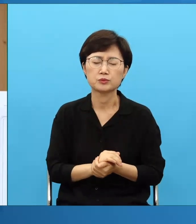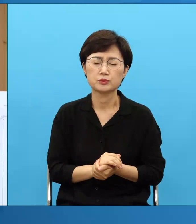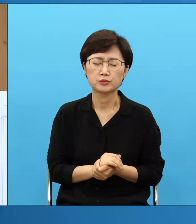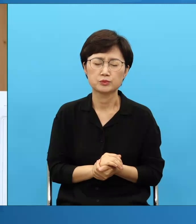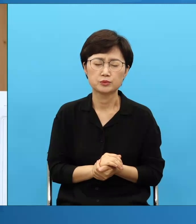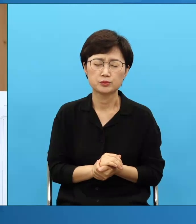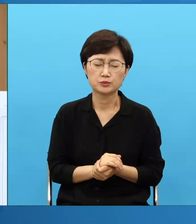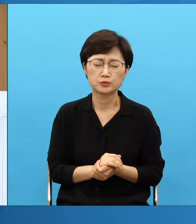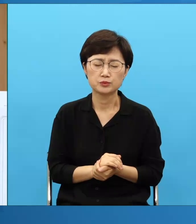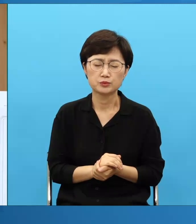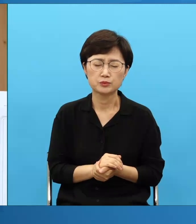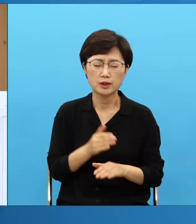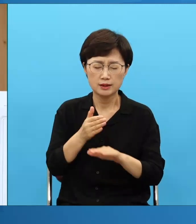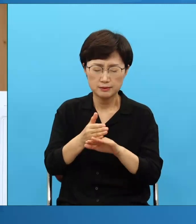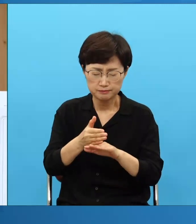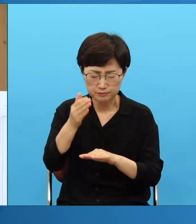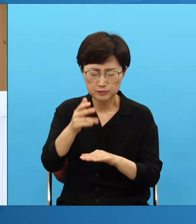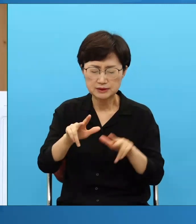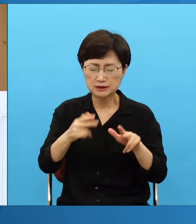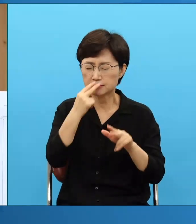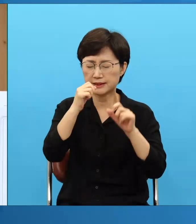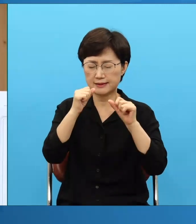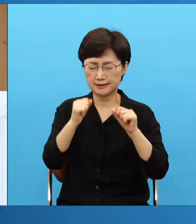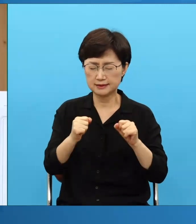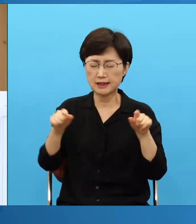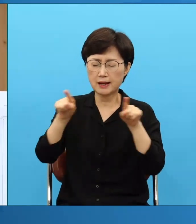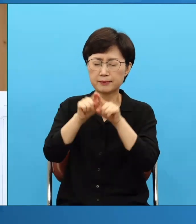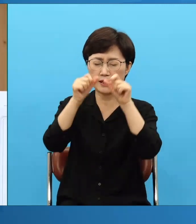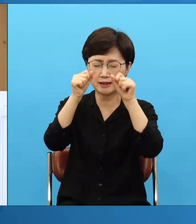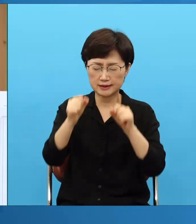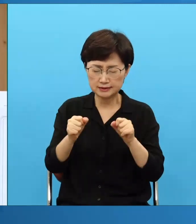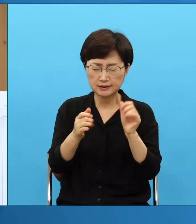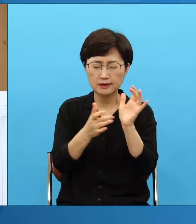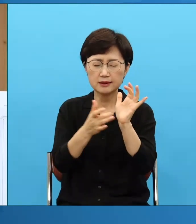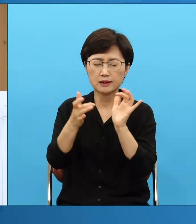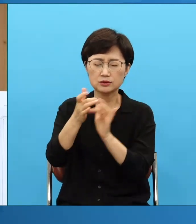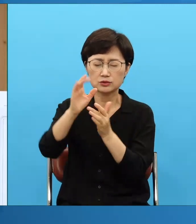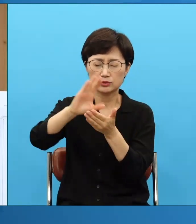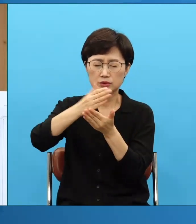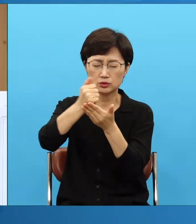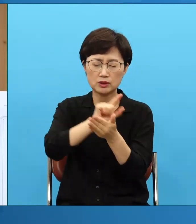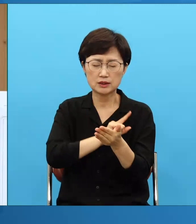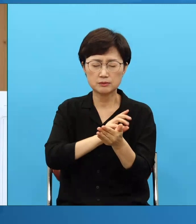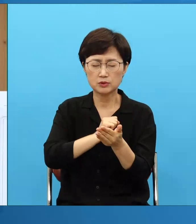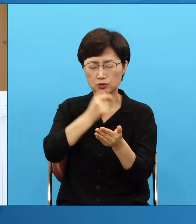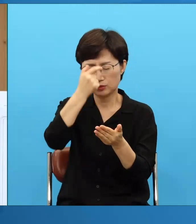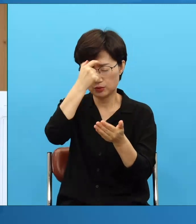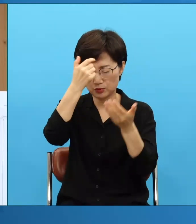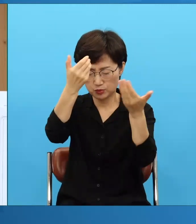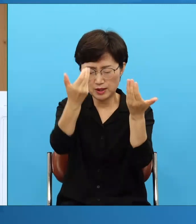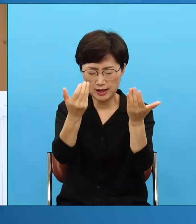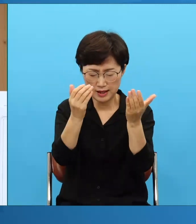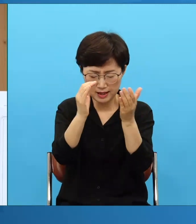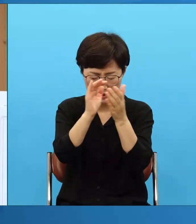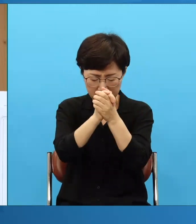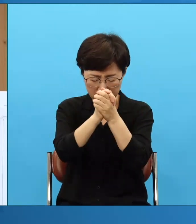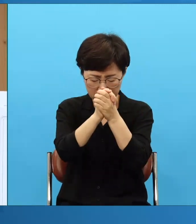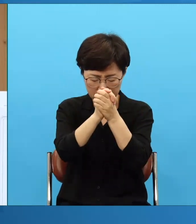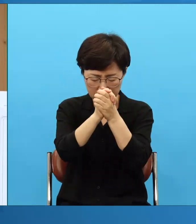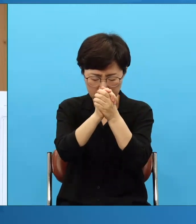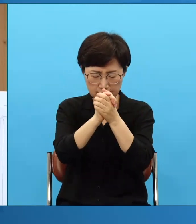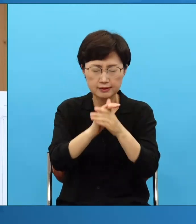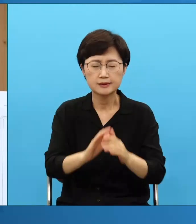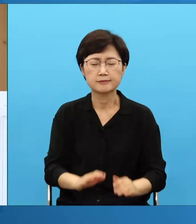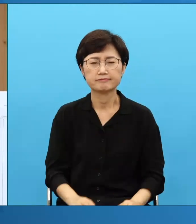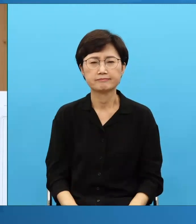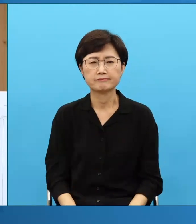and internet. 감사드리며 지금도 살아서 우리와 함께 하시는 예수 그리스도 이름으로 기도드립니다. We thank 아멘. you and pray in the name of Jesus Christ, who is still